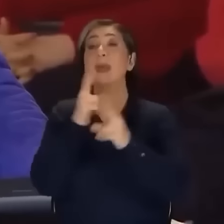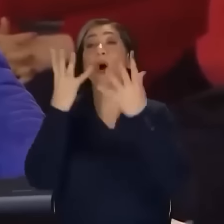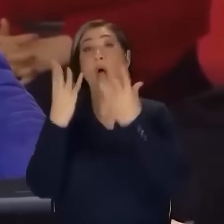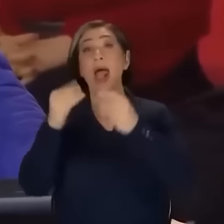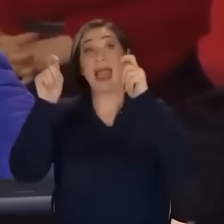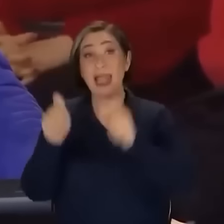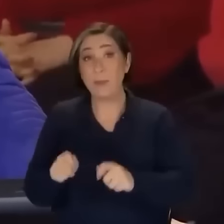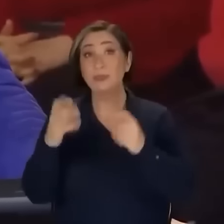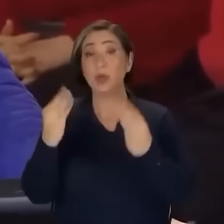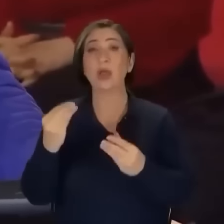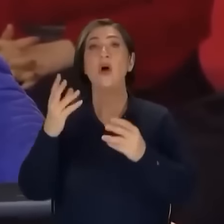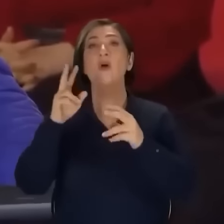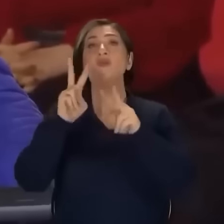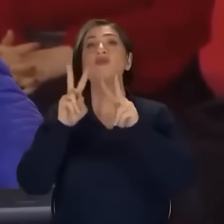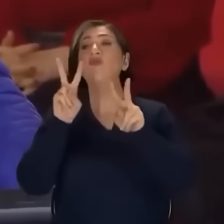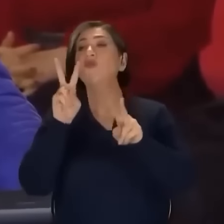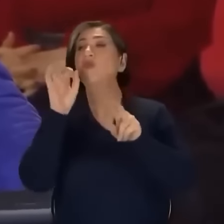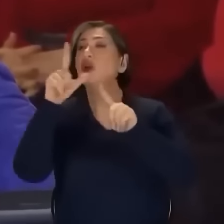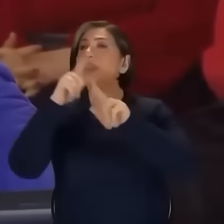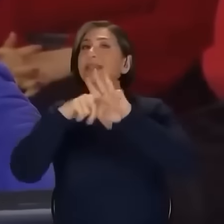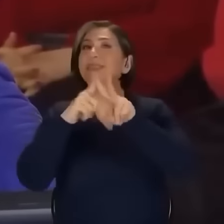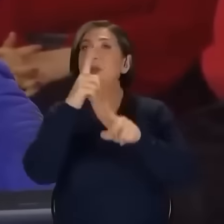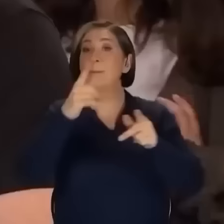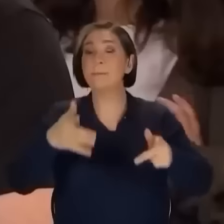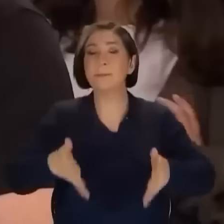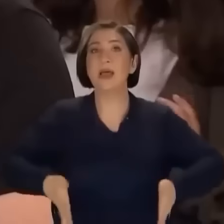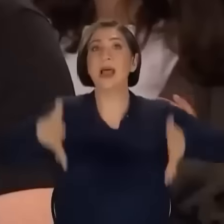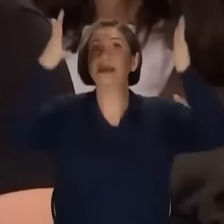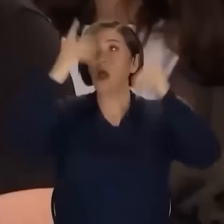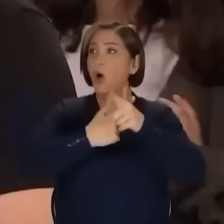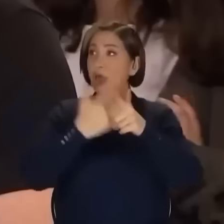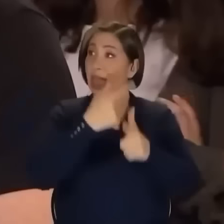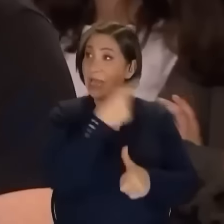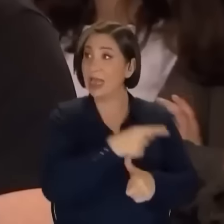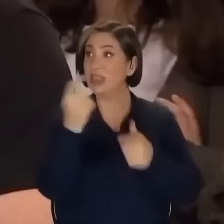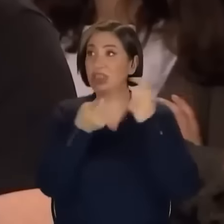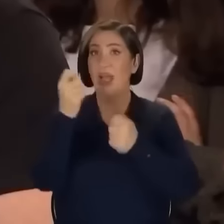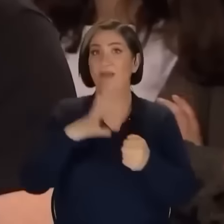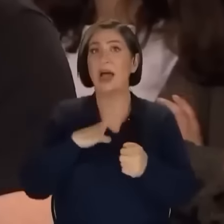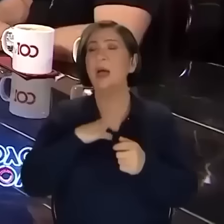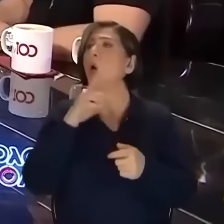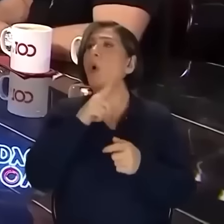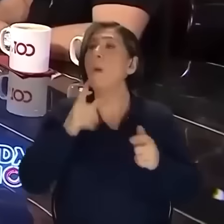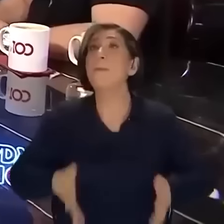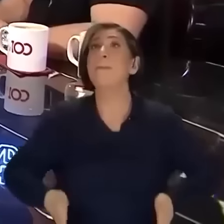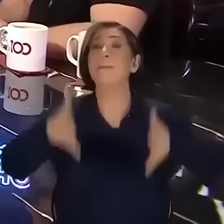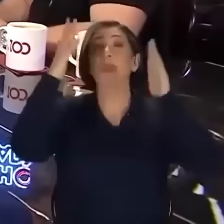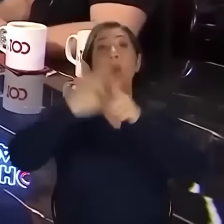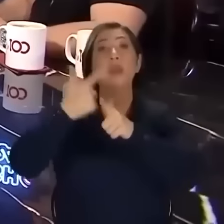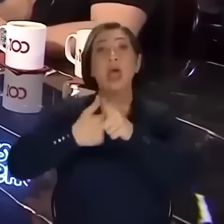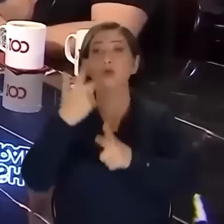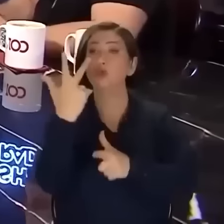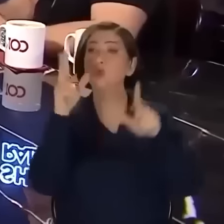olarak yapılmış olan işte meşhur Walter mao'nun Eee Plaza Oteli filan gibi işler vardır mesela o Plaza Otel üç